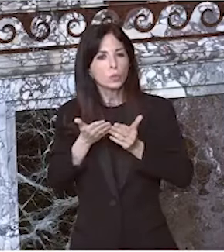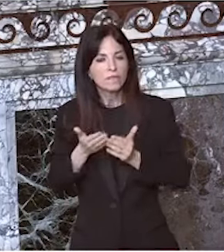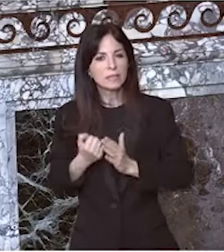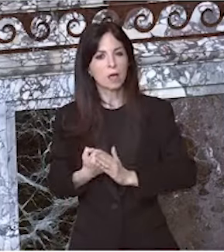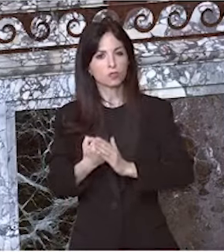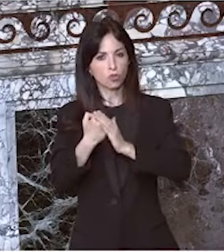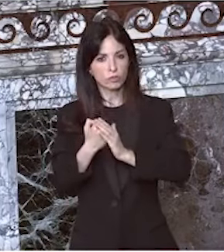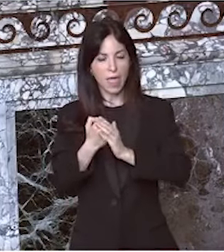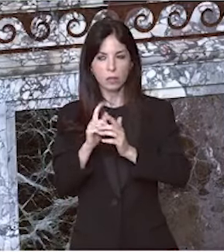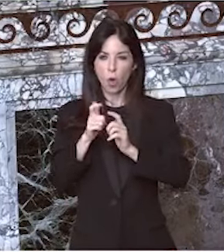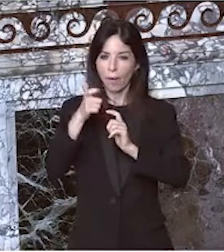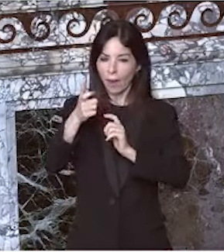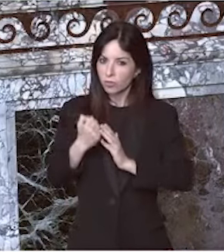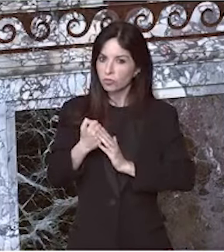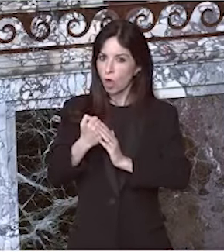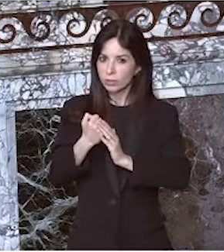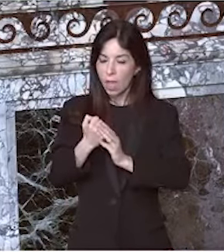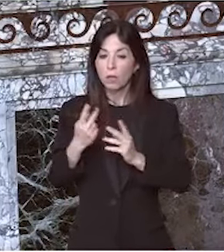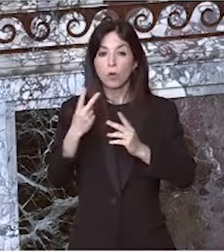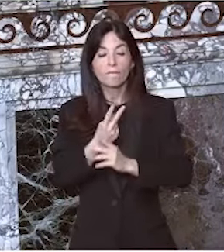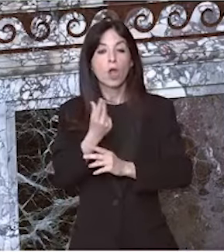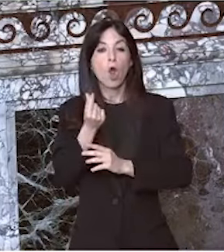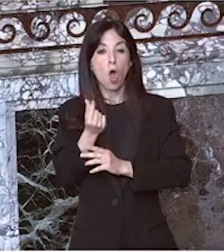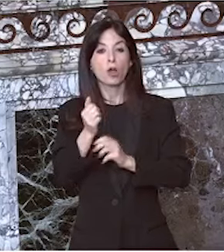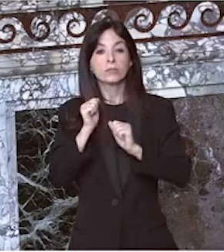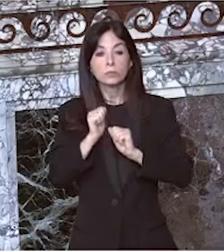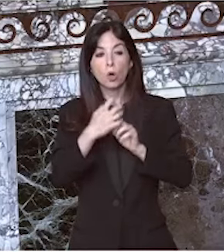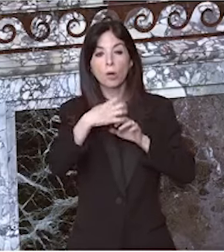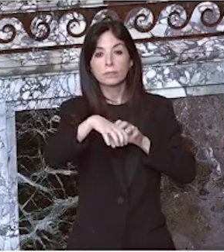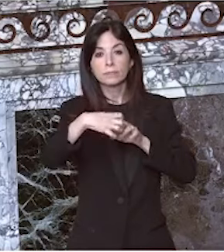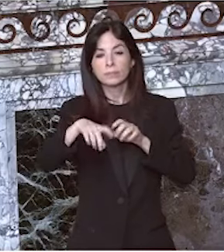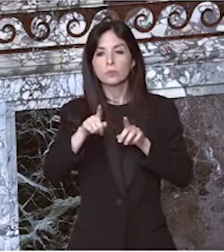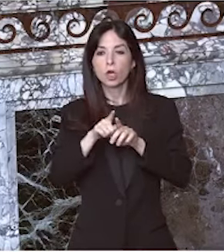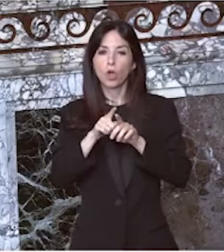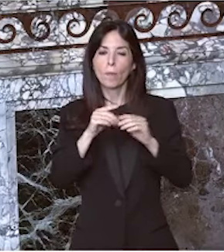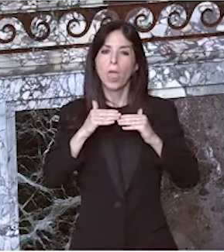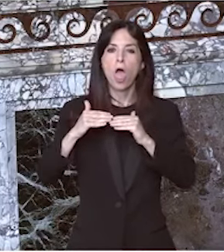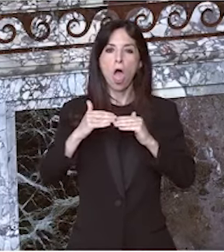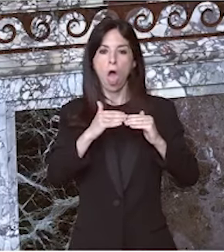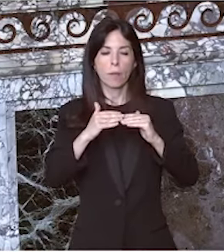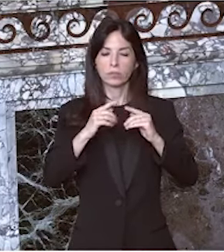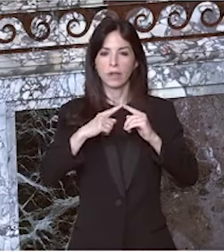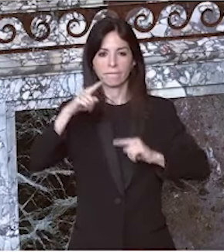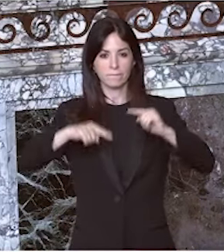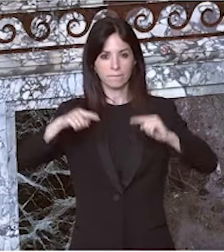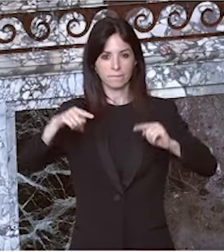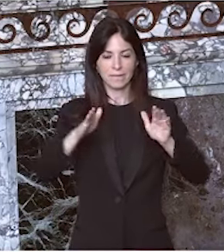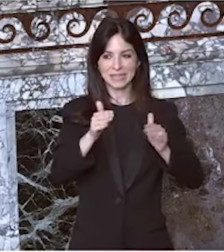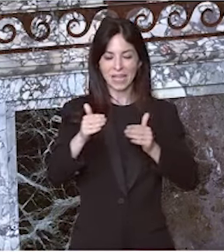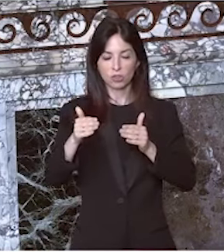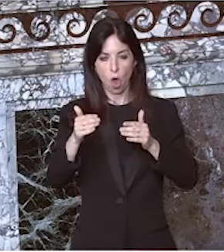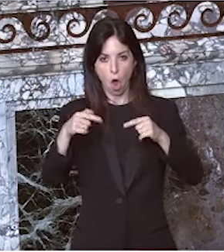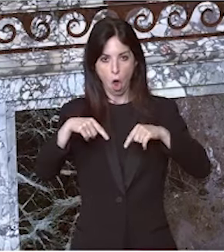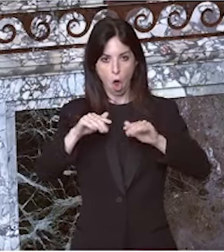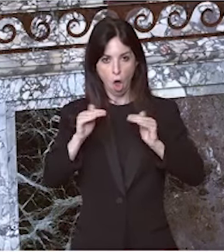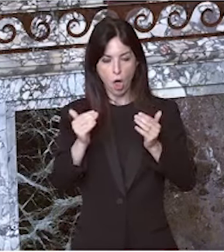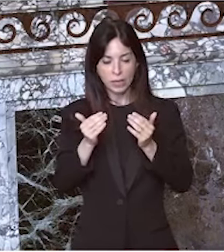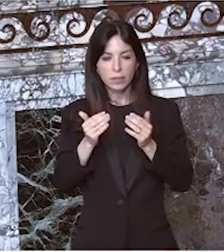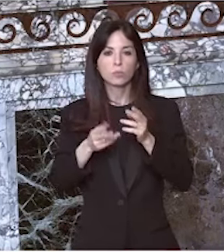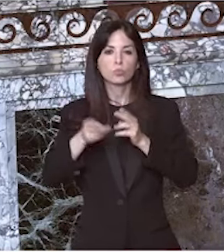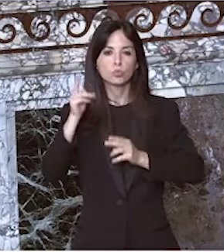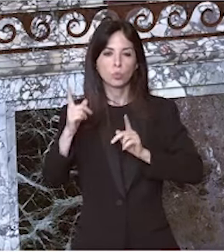crescita, anche se costi e benefici potrebbero distribuirsi in modo disomogeneo tra settori e nella società, soprattutto nel